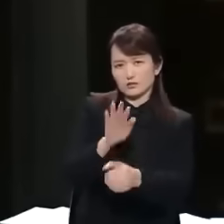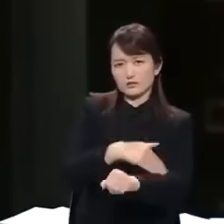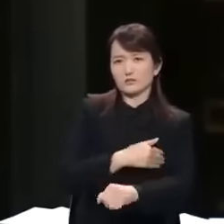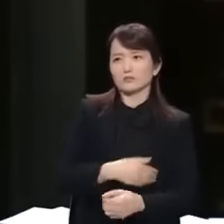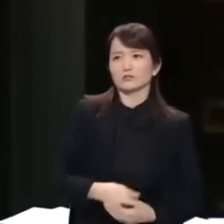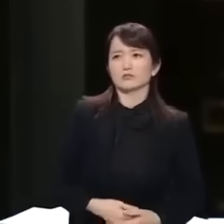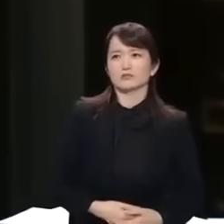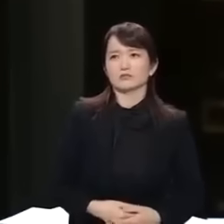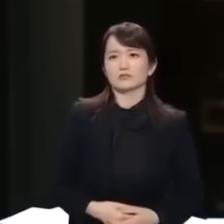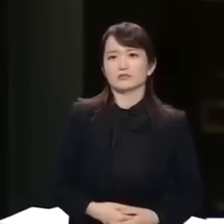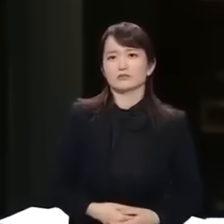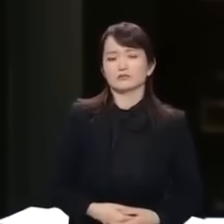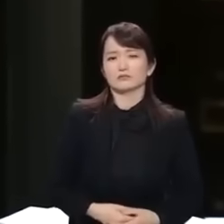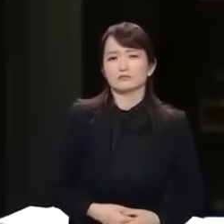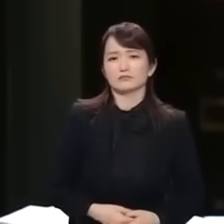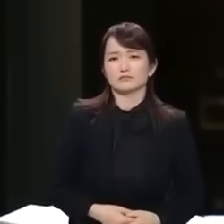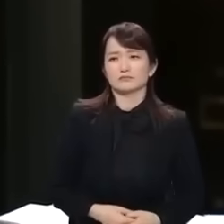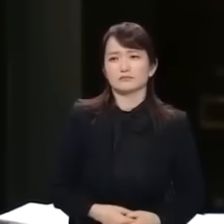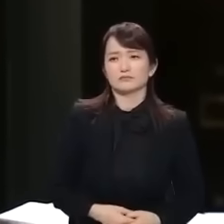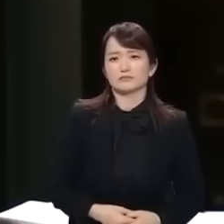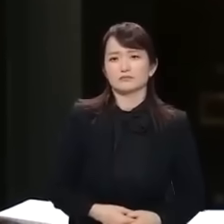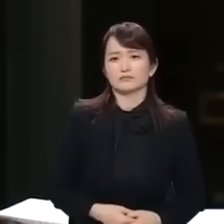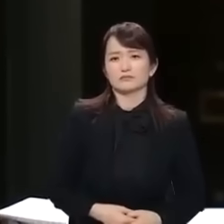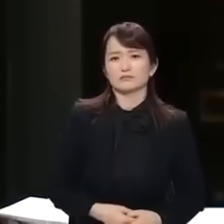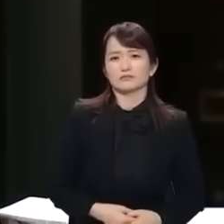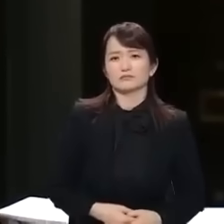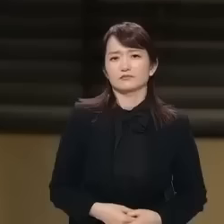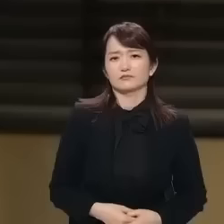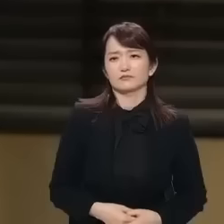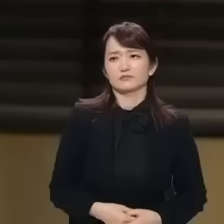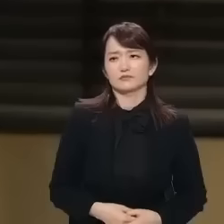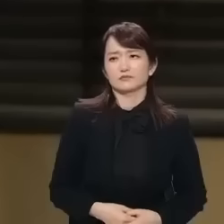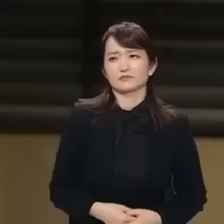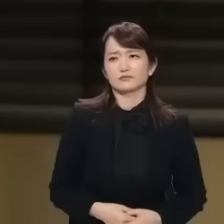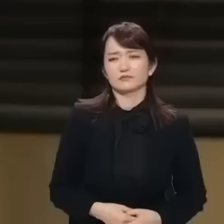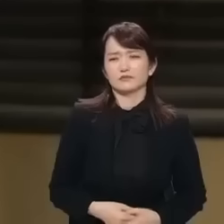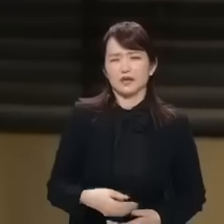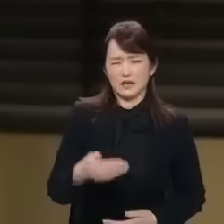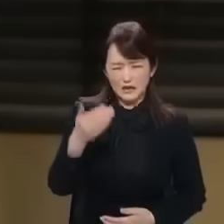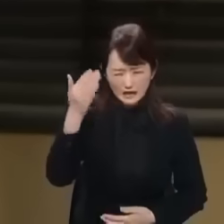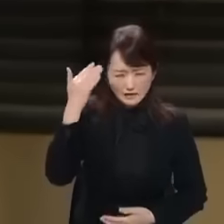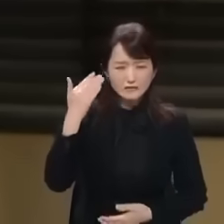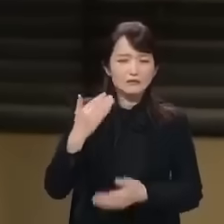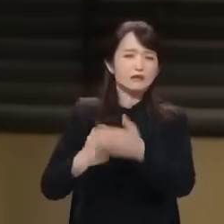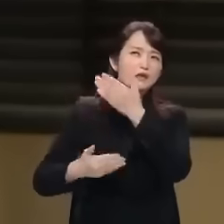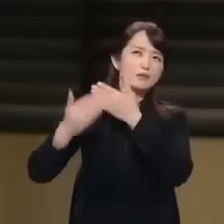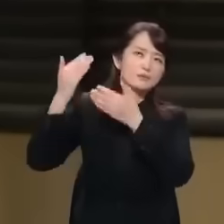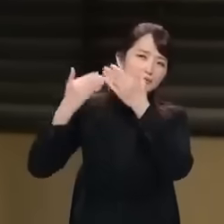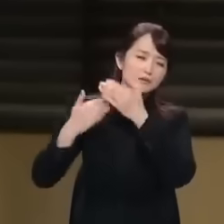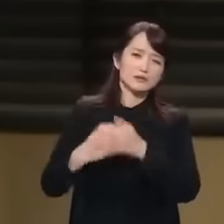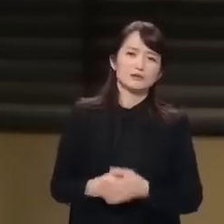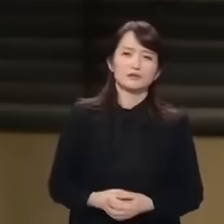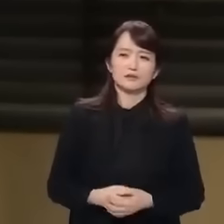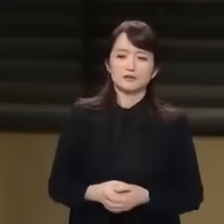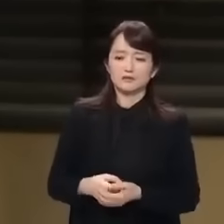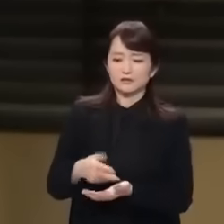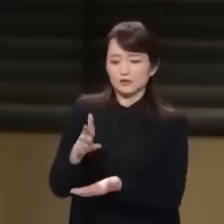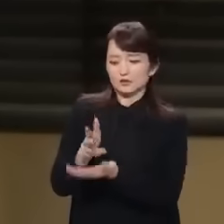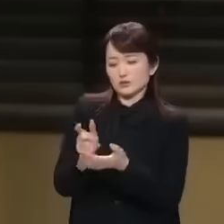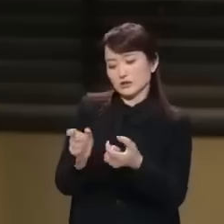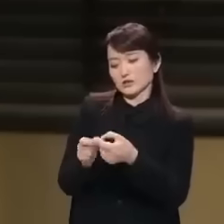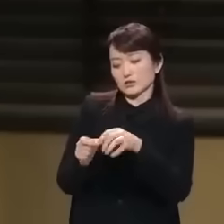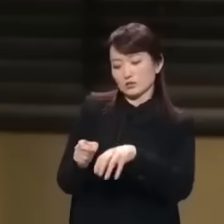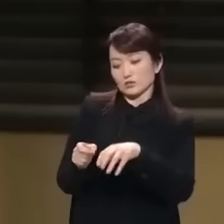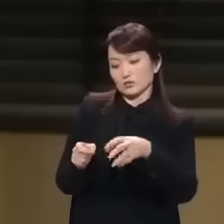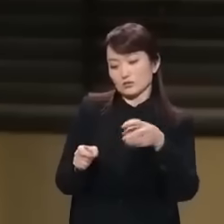제대로 말씀하시네. 통로 주차한 게 잘못이다. 이게 이전에도 거슬러 가서 이 통로 주차 때문에